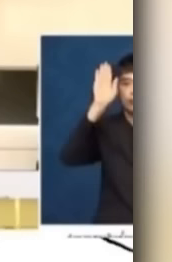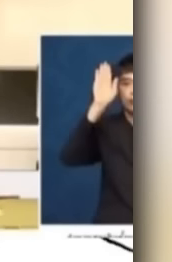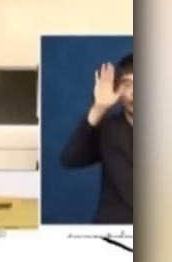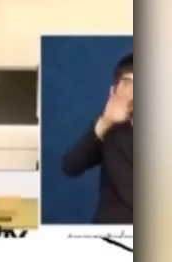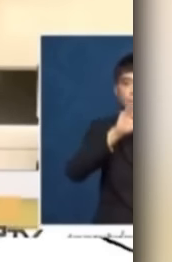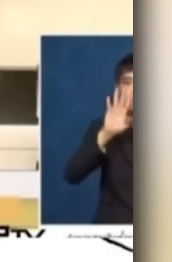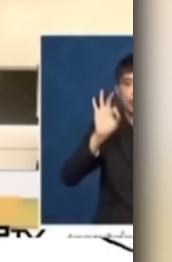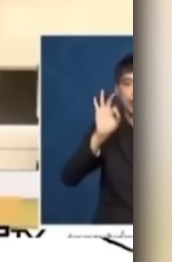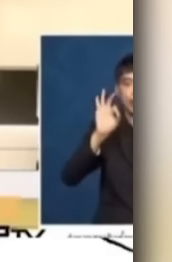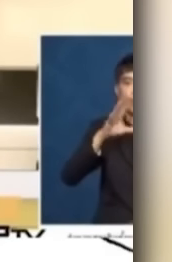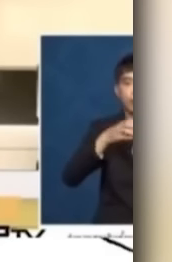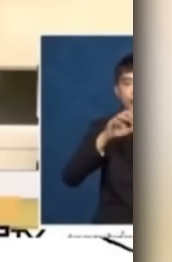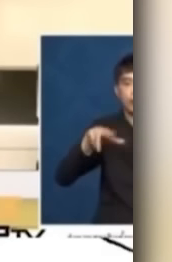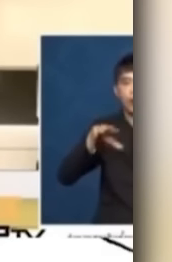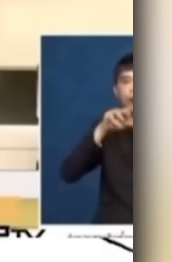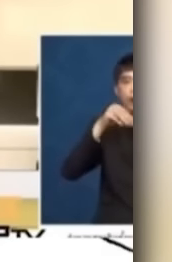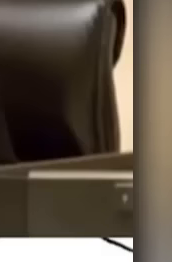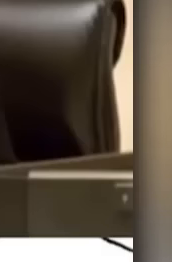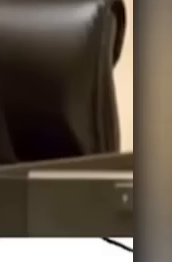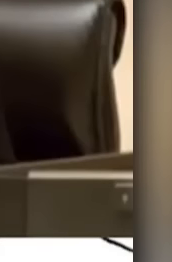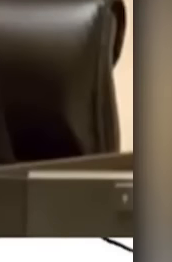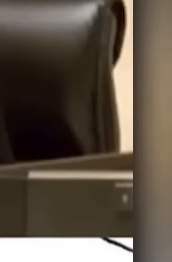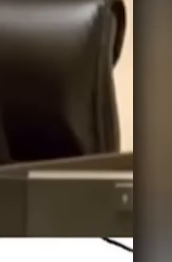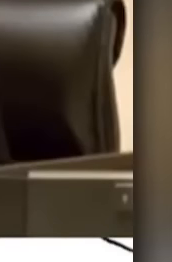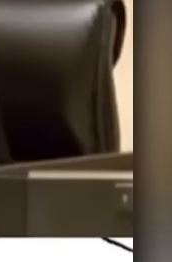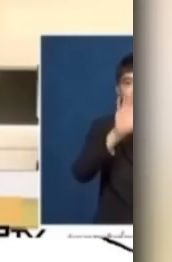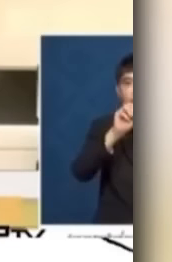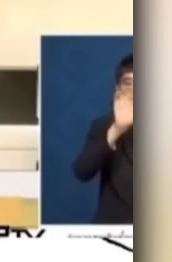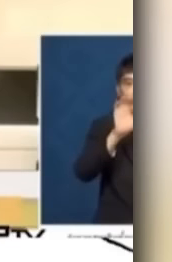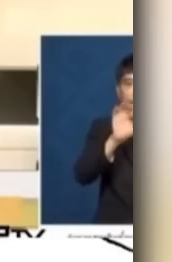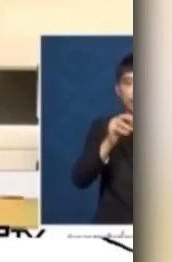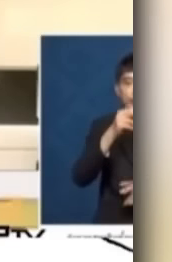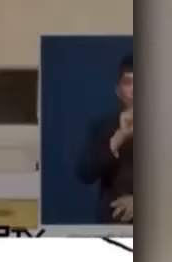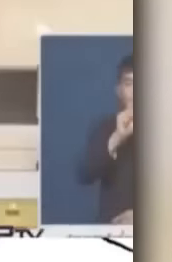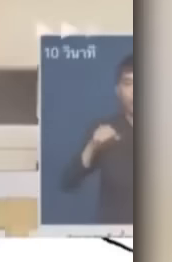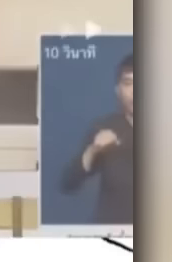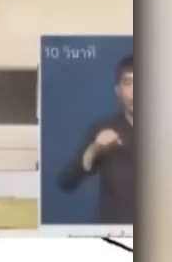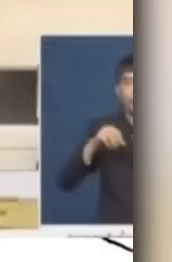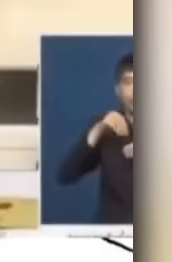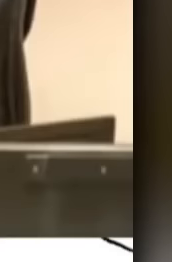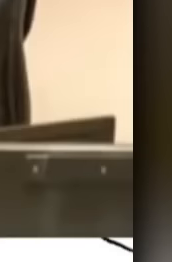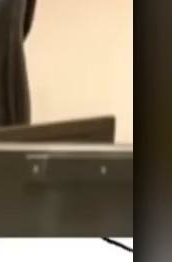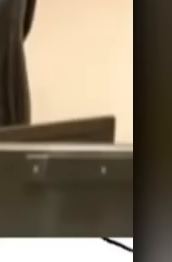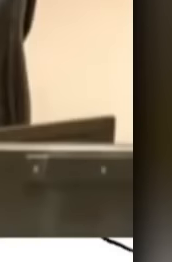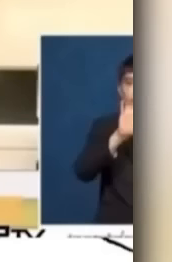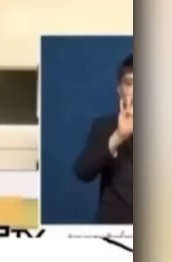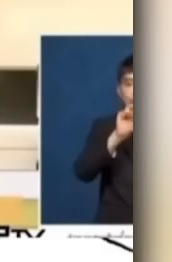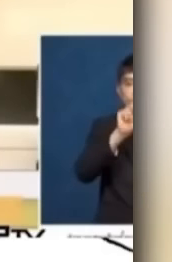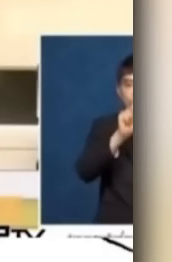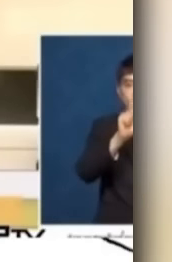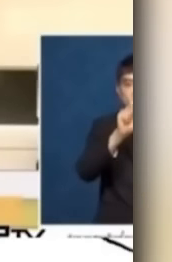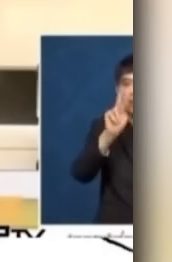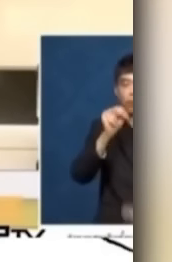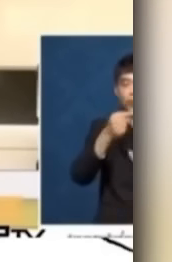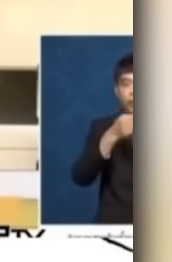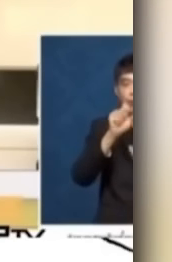ชนินรุ่งธนเกียรติพรรคเพื่อไทยอยู่เป็นองค์ประชุมให้คุ้มภาษีประชาชนครับ นายองอาจวงประยูน อยู่ตลอดเวลาครับ นายอนุส